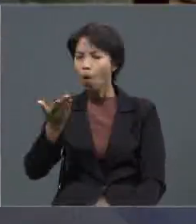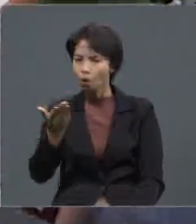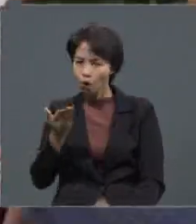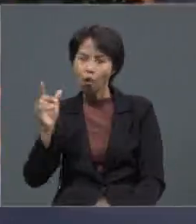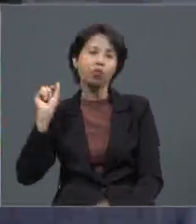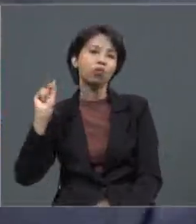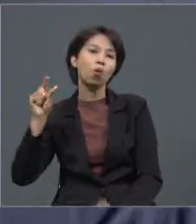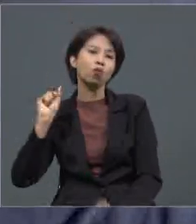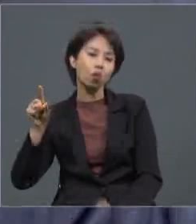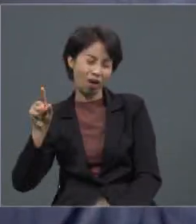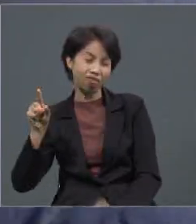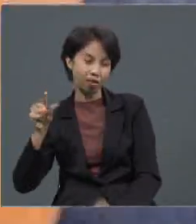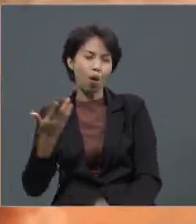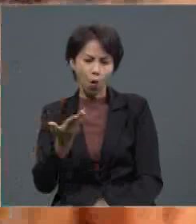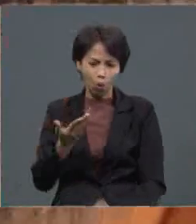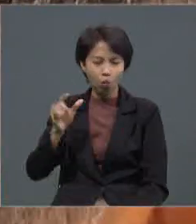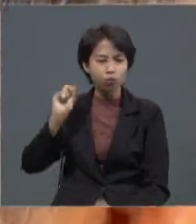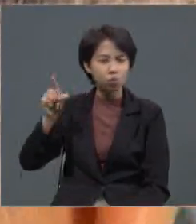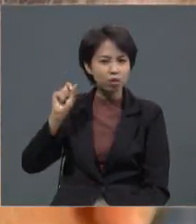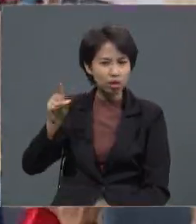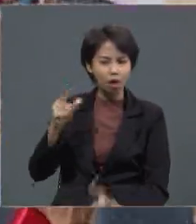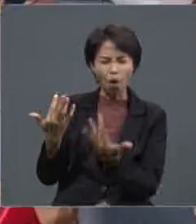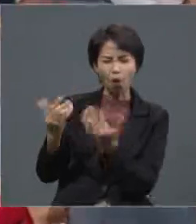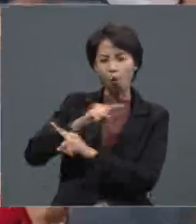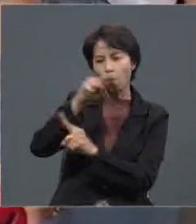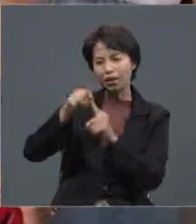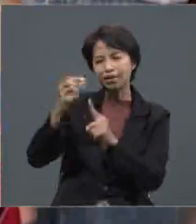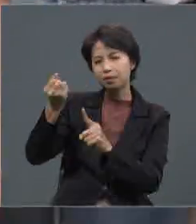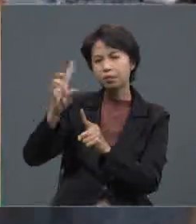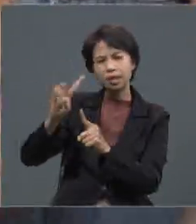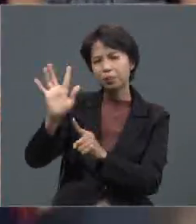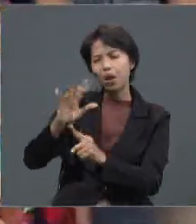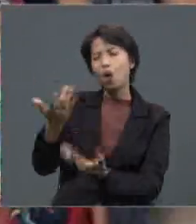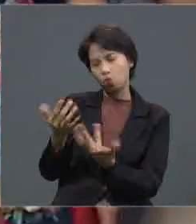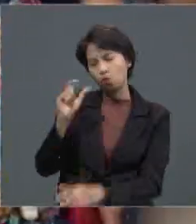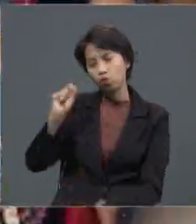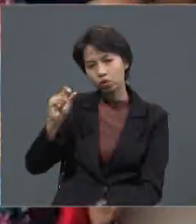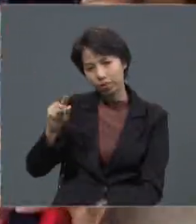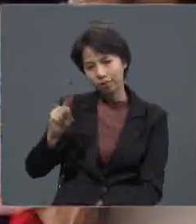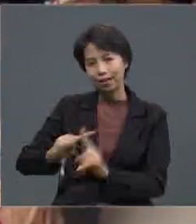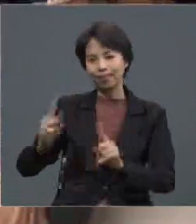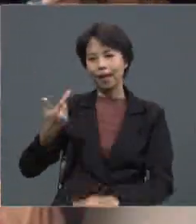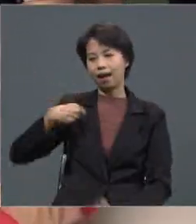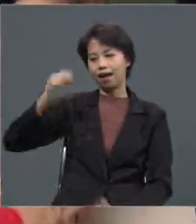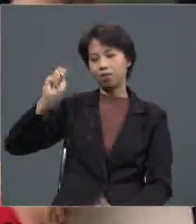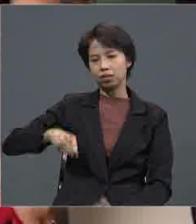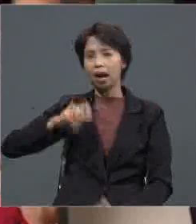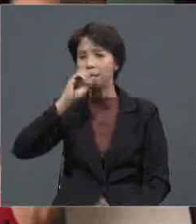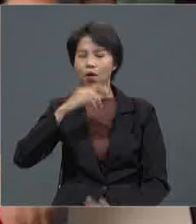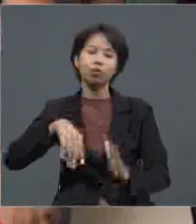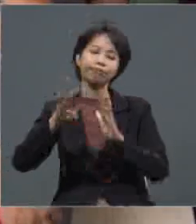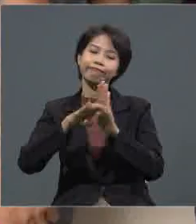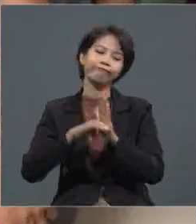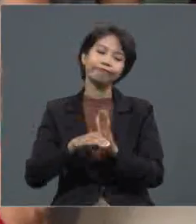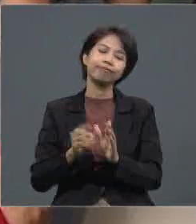ฮะคือเหมือนลัดคิวขึ้นมาก่อนเลยไม่ต้องรอถึงวันที่17แต่ว่าศาลพิเคราะห์แล้วเนี่ยให้ไต่สวนในกรณีปกติต่อ